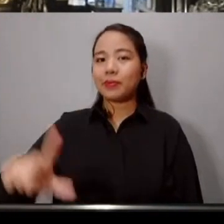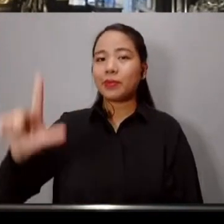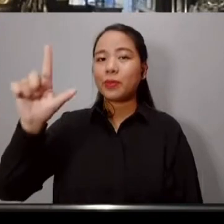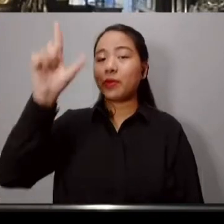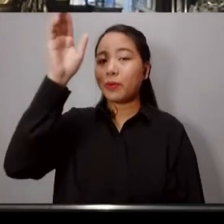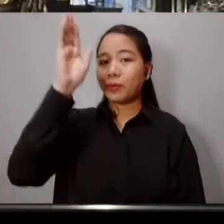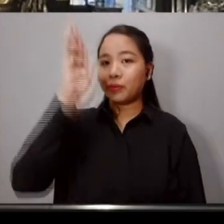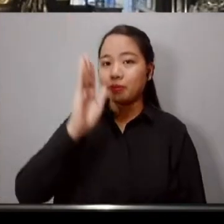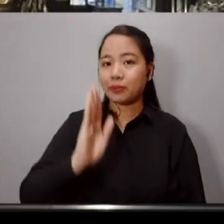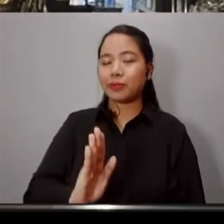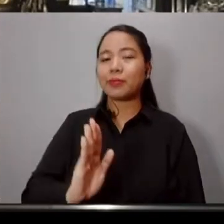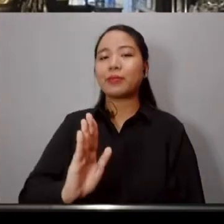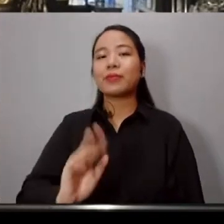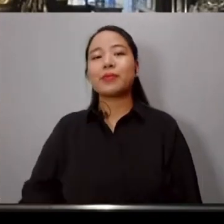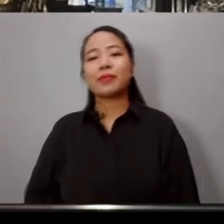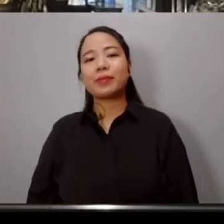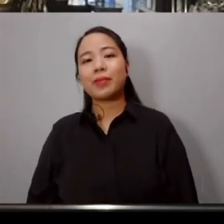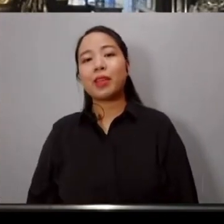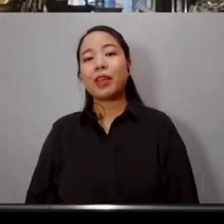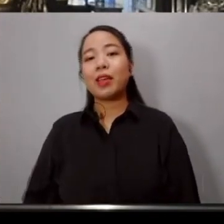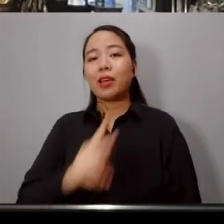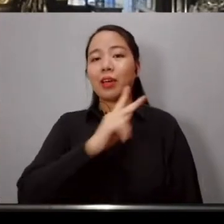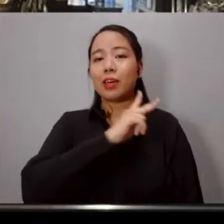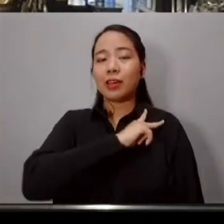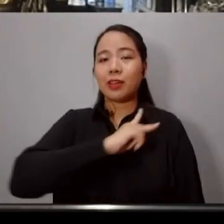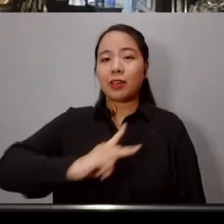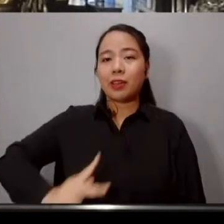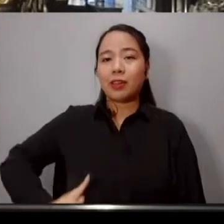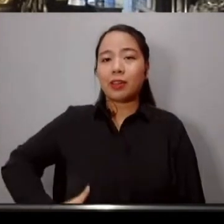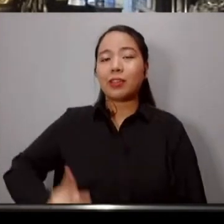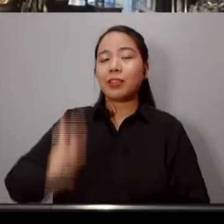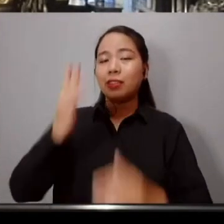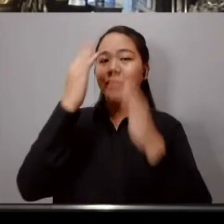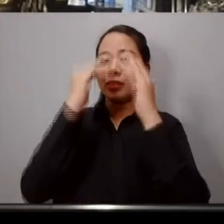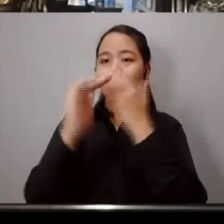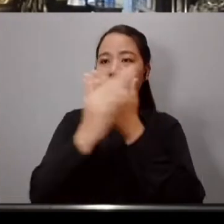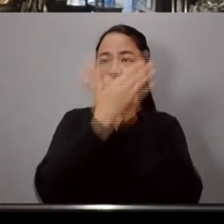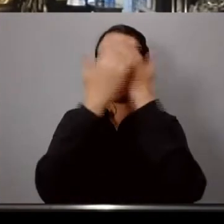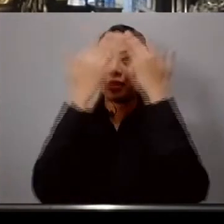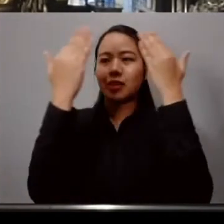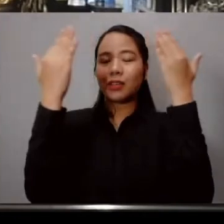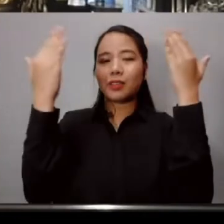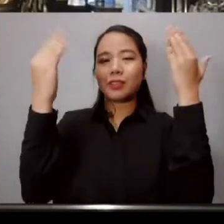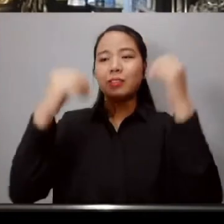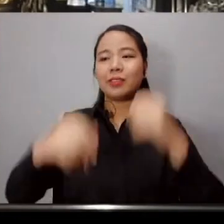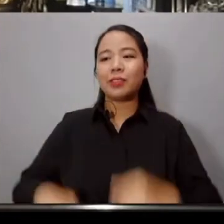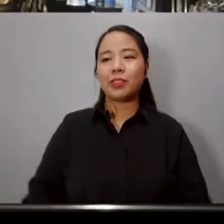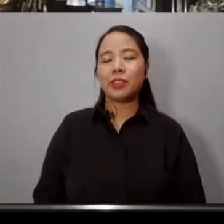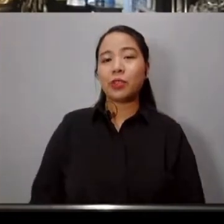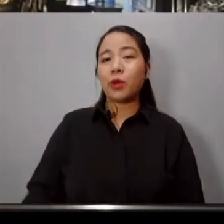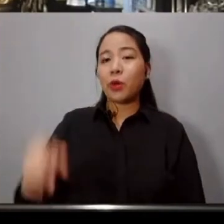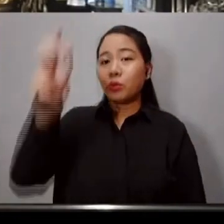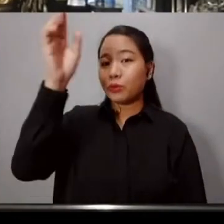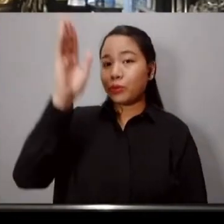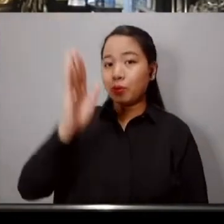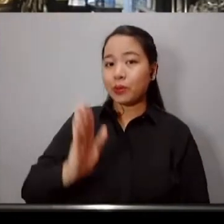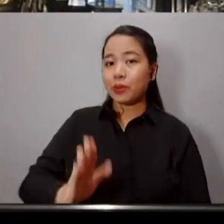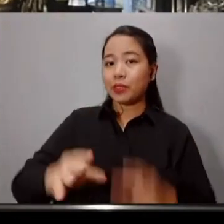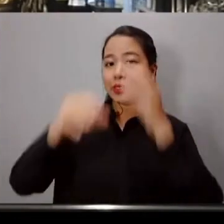Panginoong Diyos, Hari ng Langit,